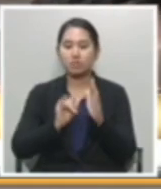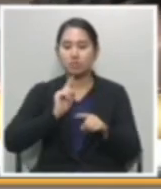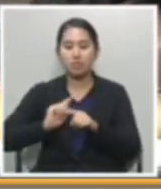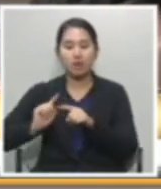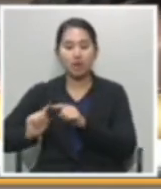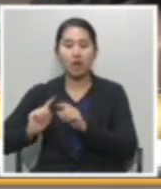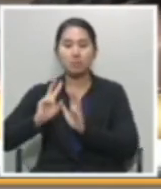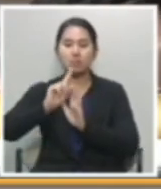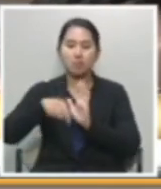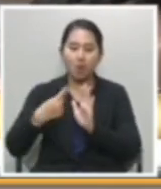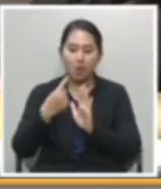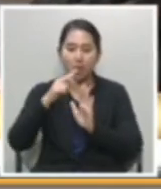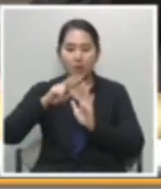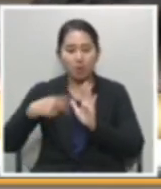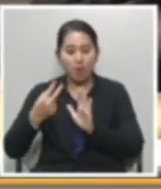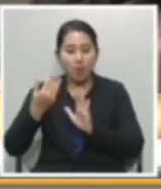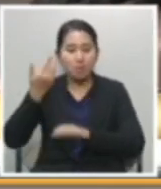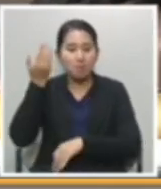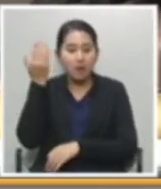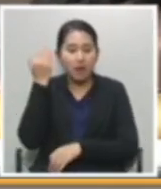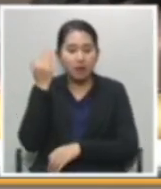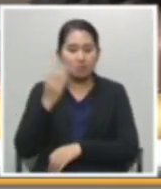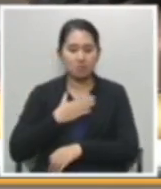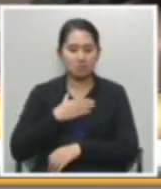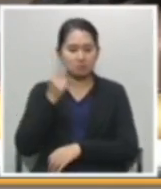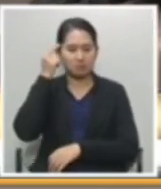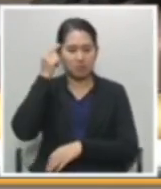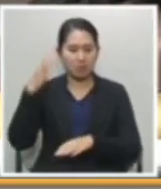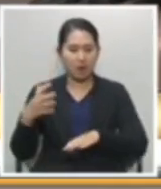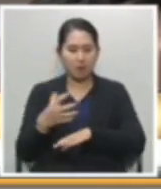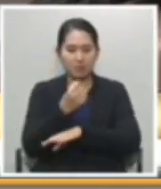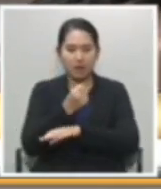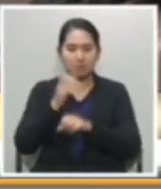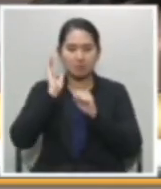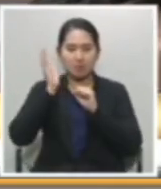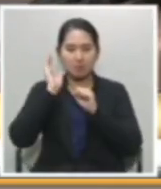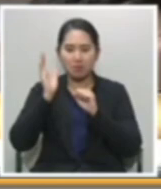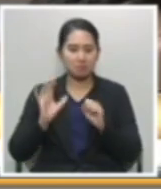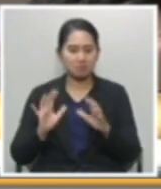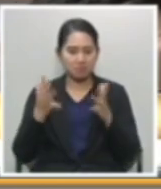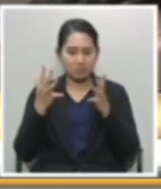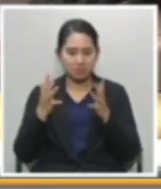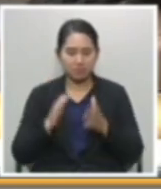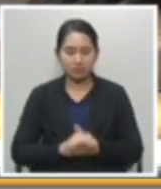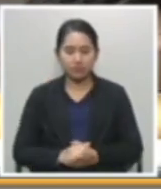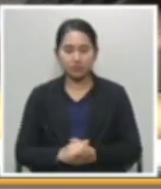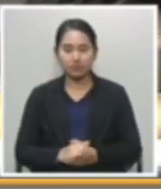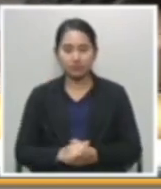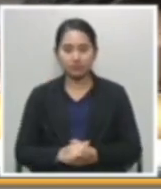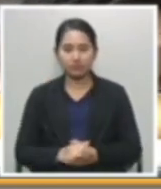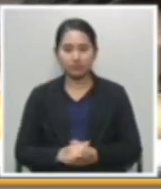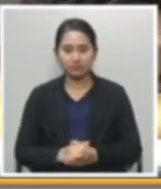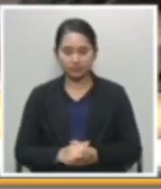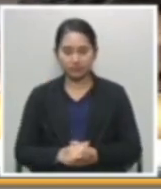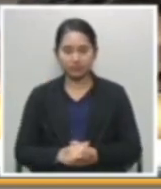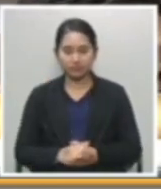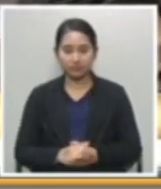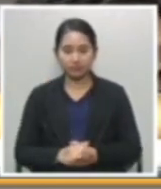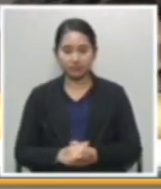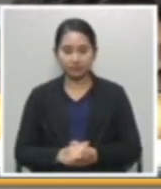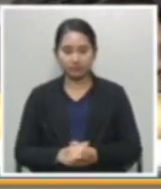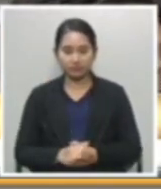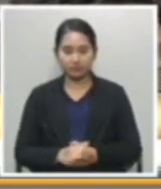มื่อสักครู่เนี่ยนะฮะผมว่าไม่มีอำนาจที่มาแถลงด้วยซ้ำไปนะครับ